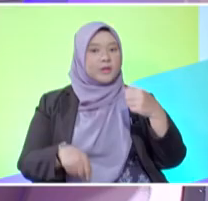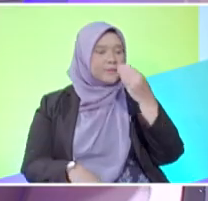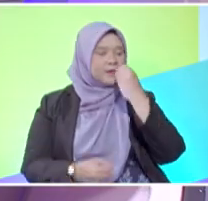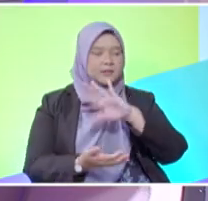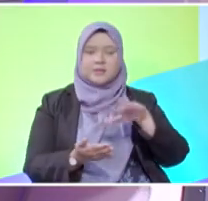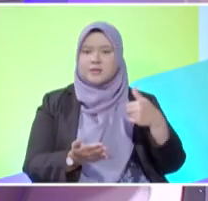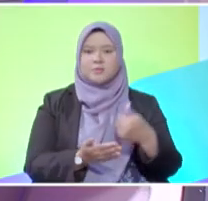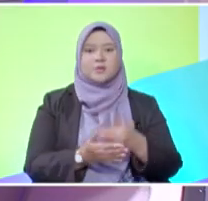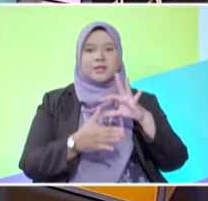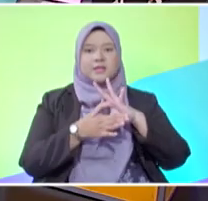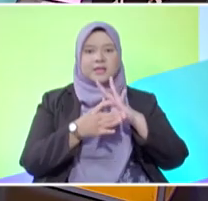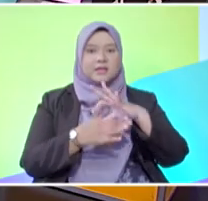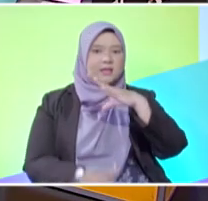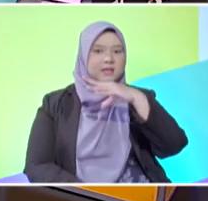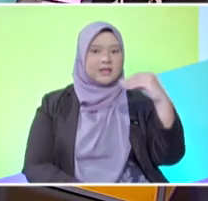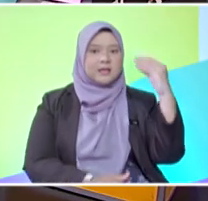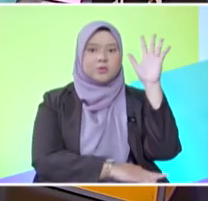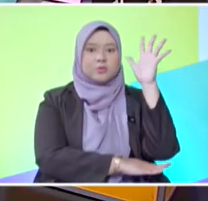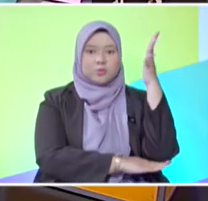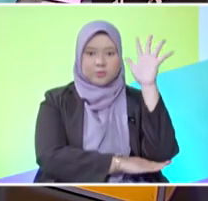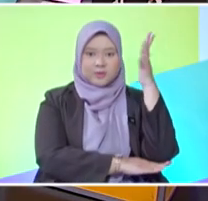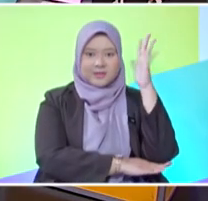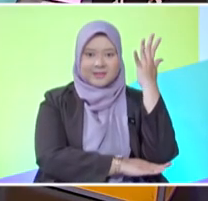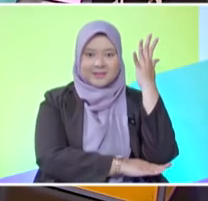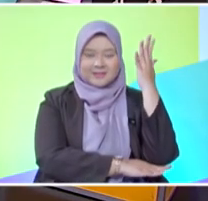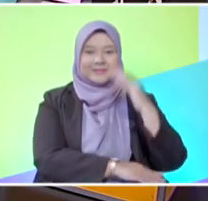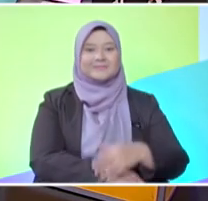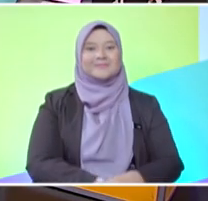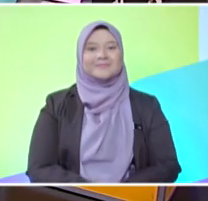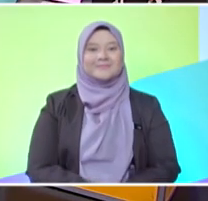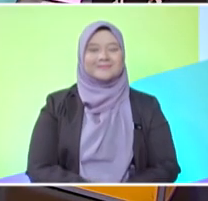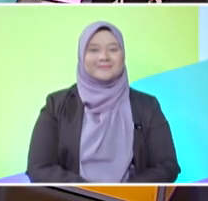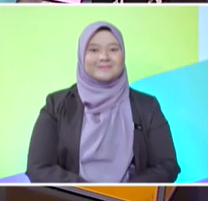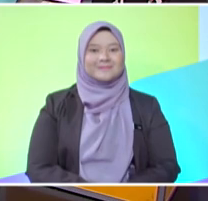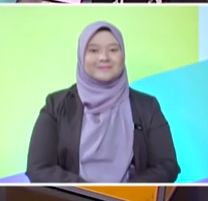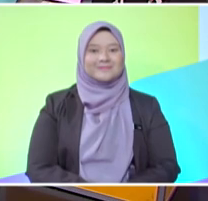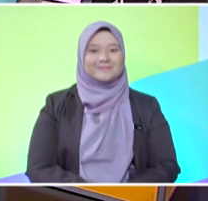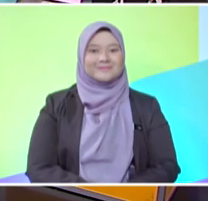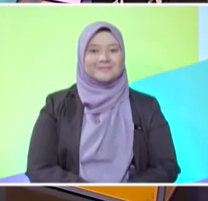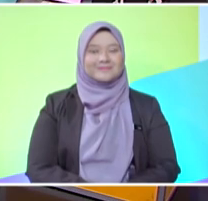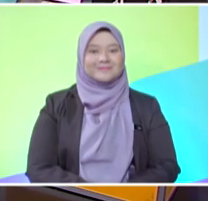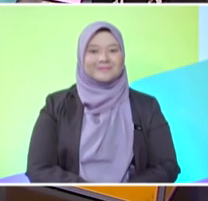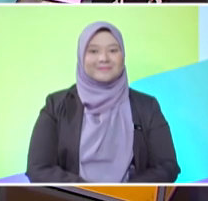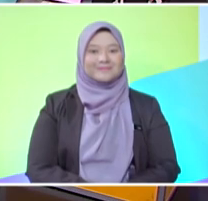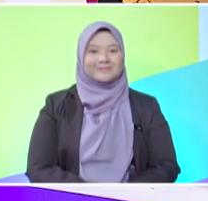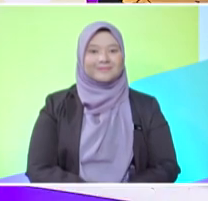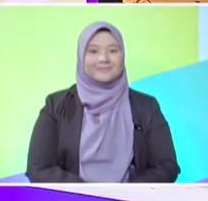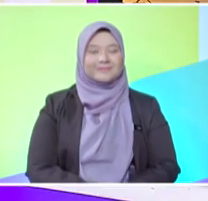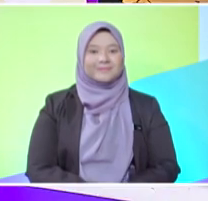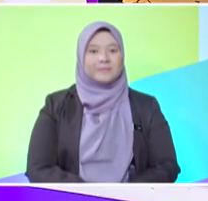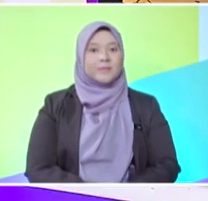tumbuhan oke itu dia kita sudah dapat belajar ketiga-tiga jenis hewan